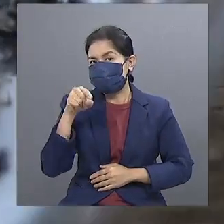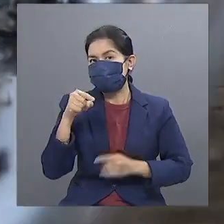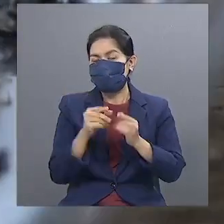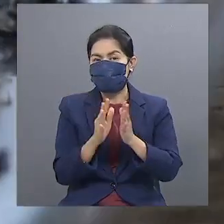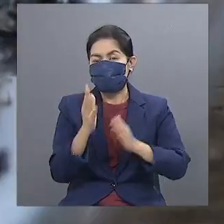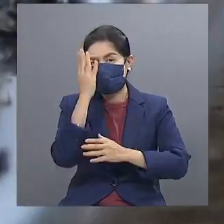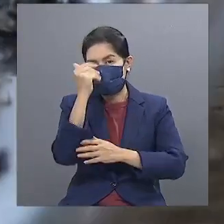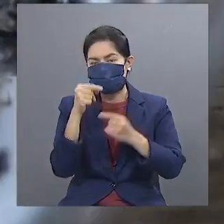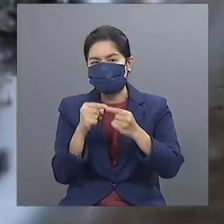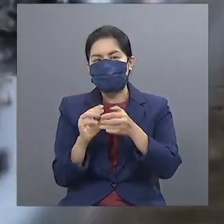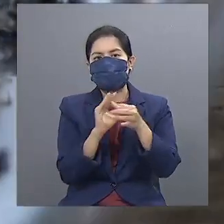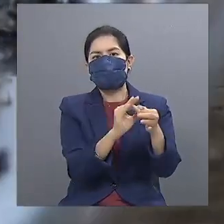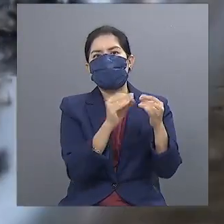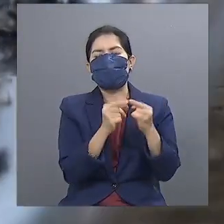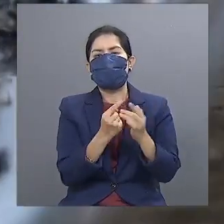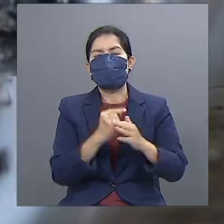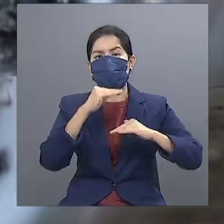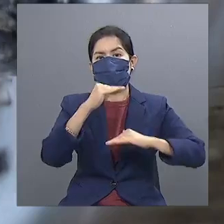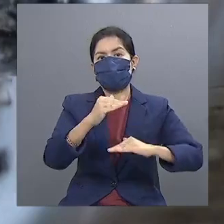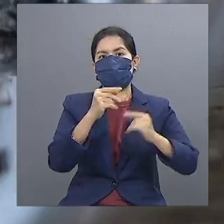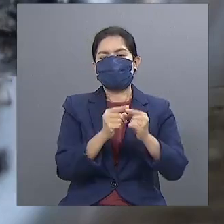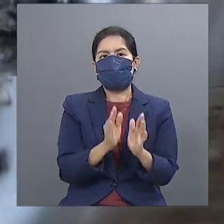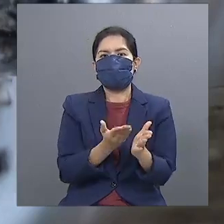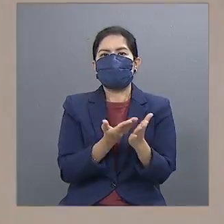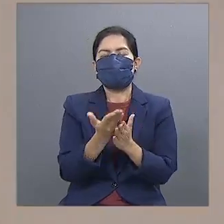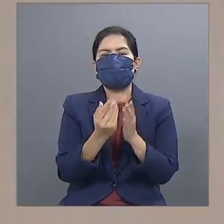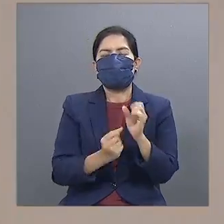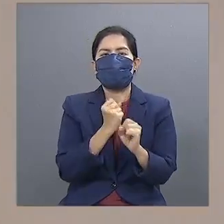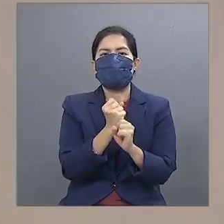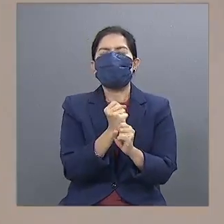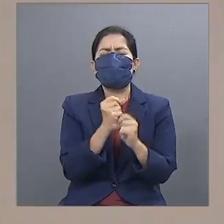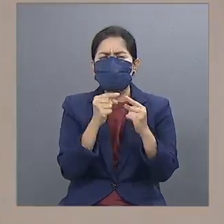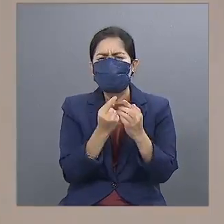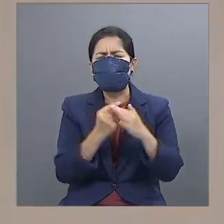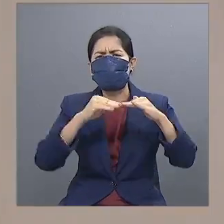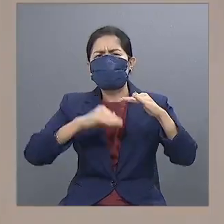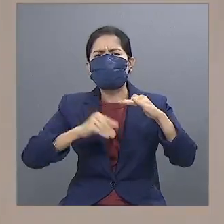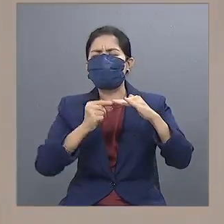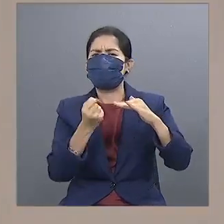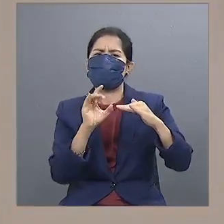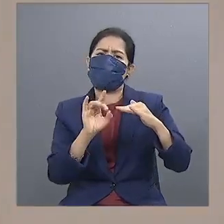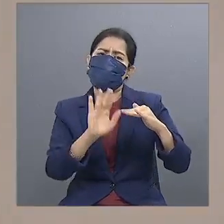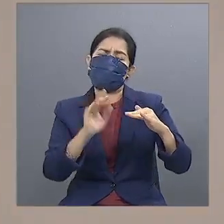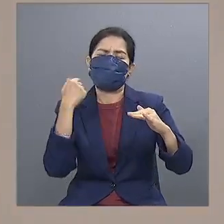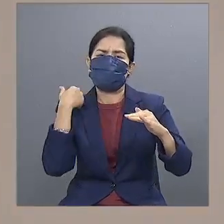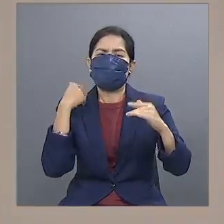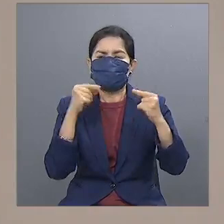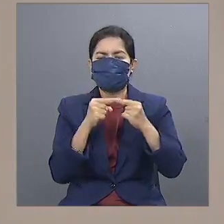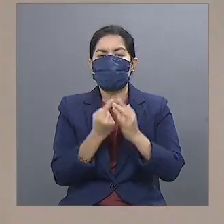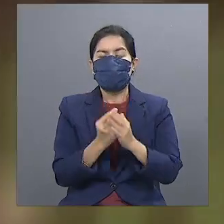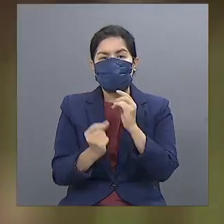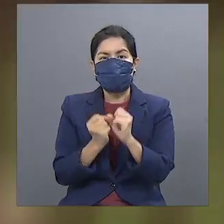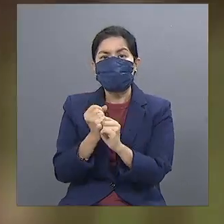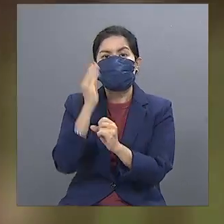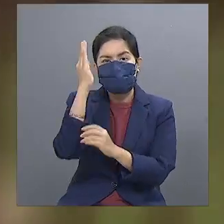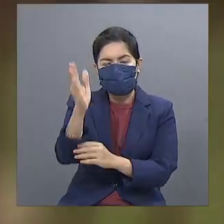นซื้อบุหรี่ที่18ปีก็เพิ่งจะผ่านกฎหมายไปเมื่อปลายปีที่แล้วแล้วก็จะมีผลบังคับใช้ในปีหน้าค่ะขณะที่